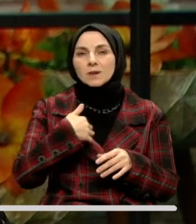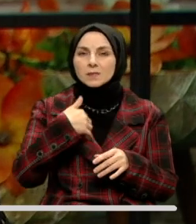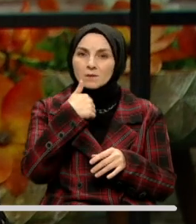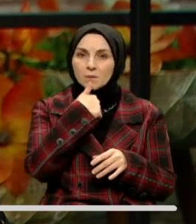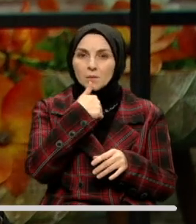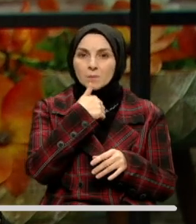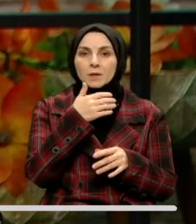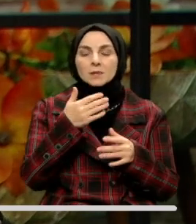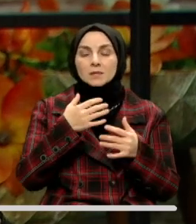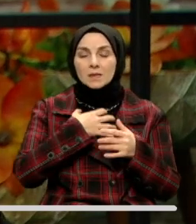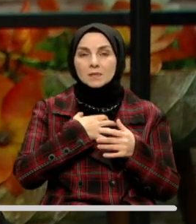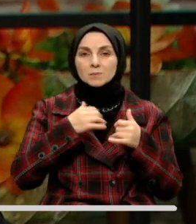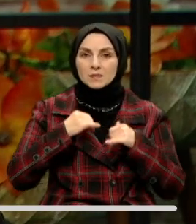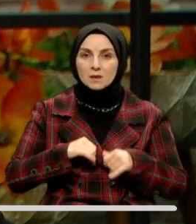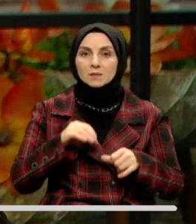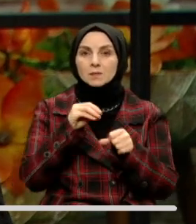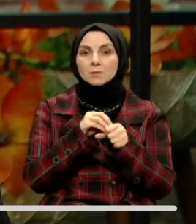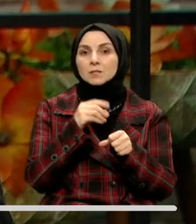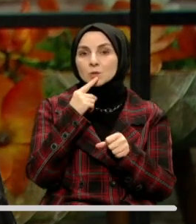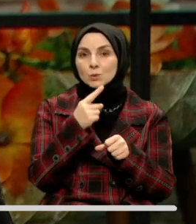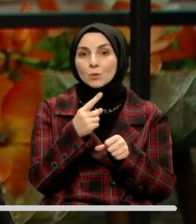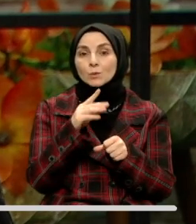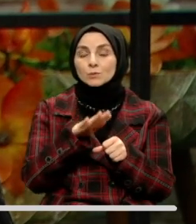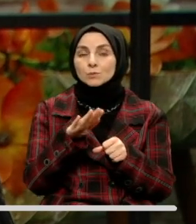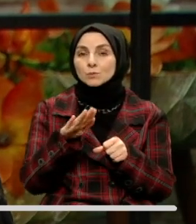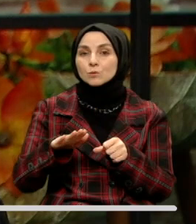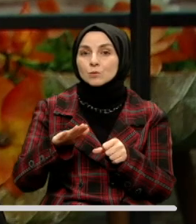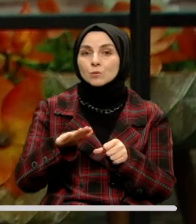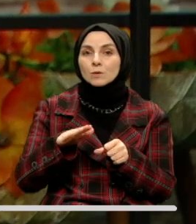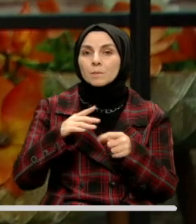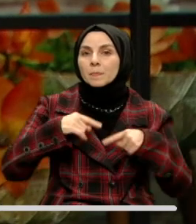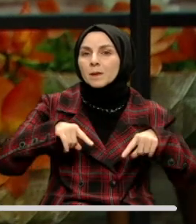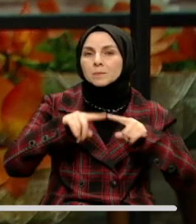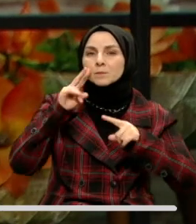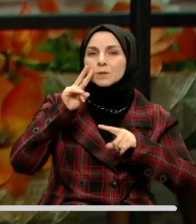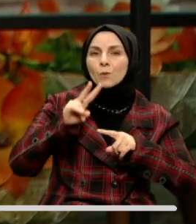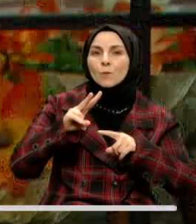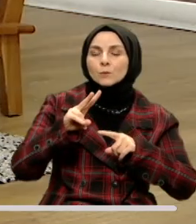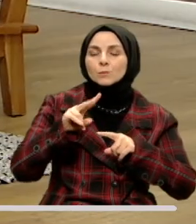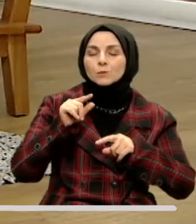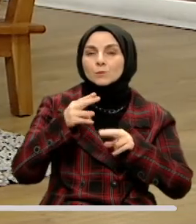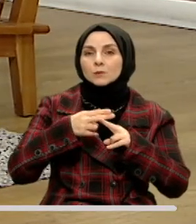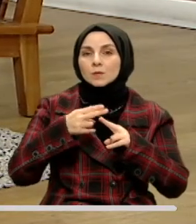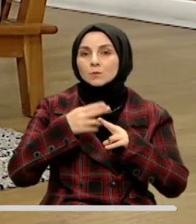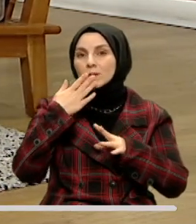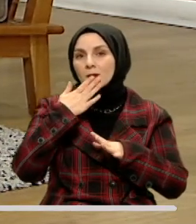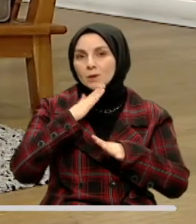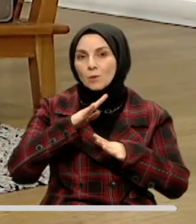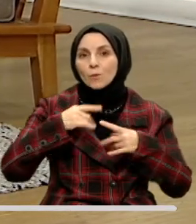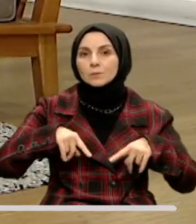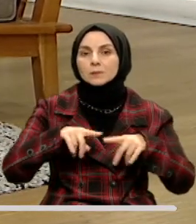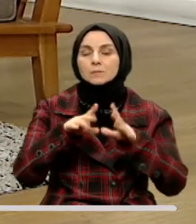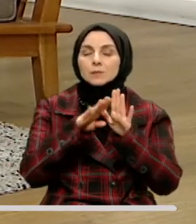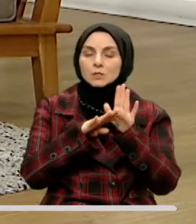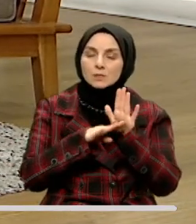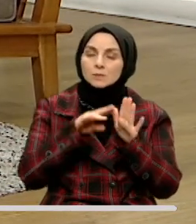için söylüyoruz. Bak şöyle olsun, böyle olsun. Çocuk da bizim gördüğümüz deneyimler yok. Bizim